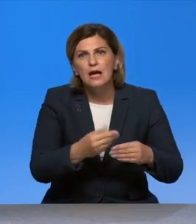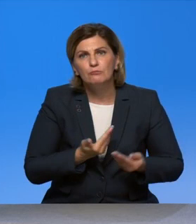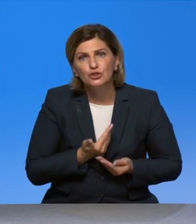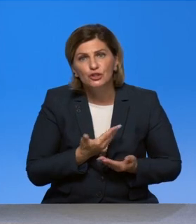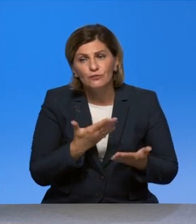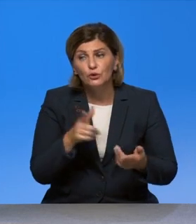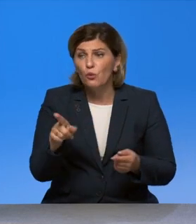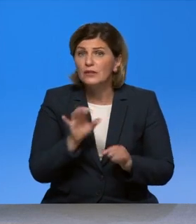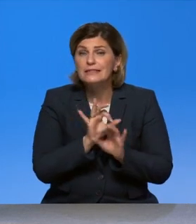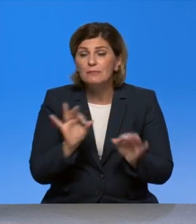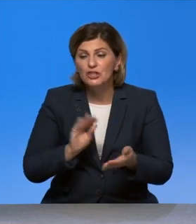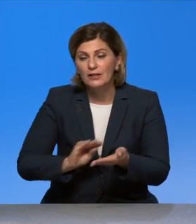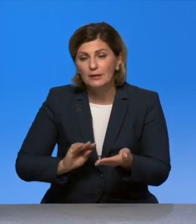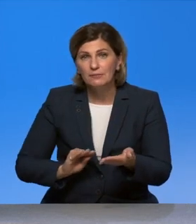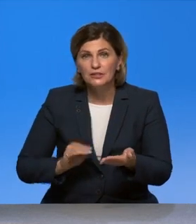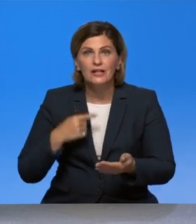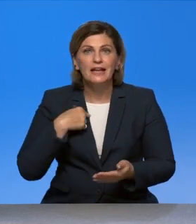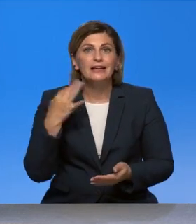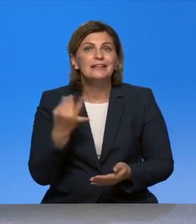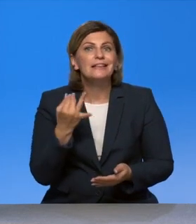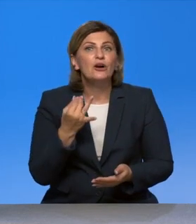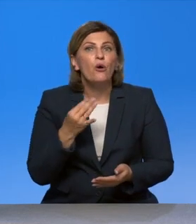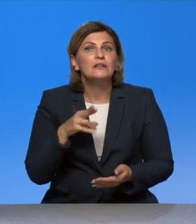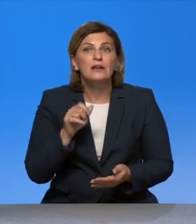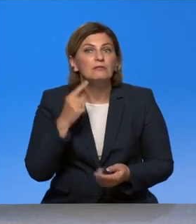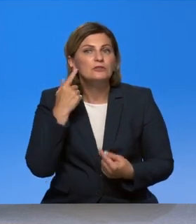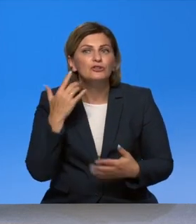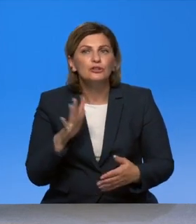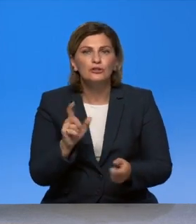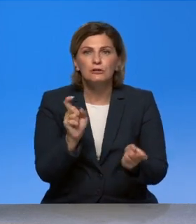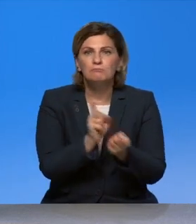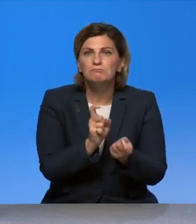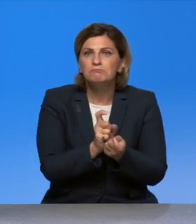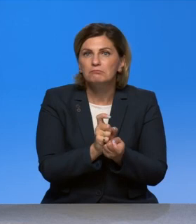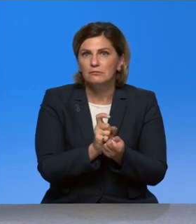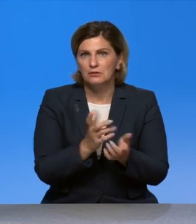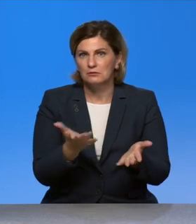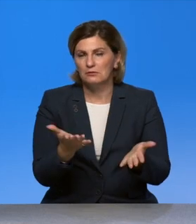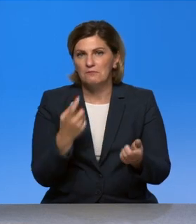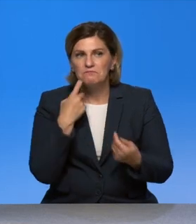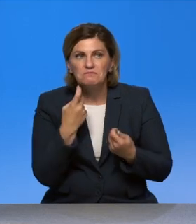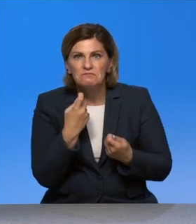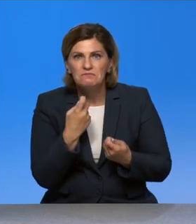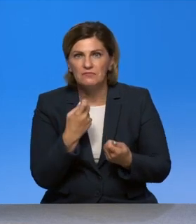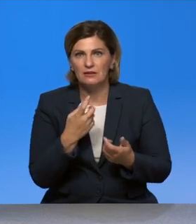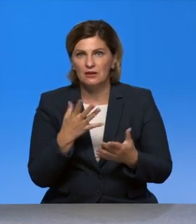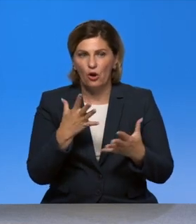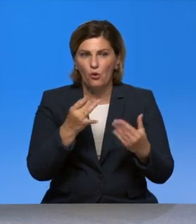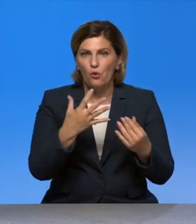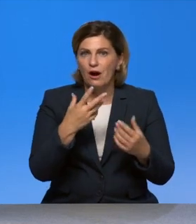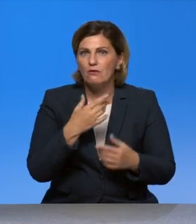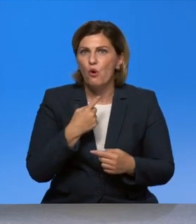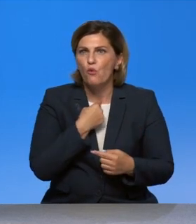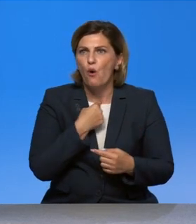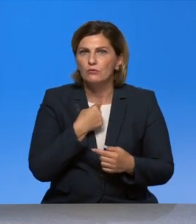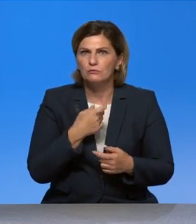хорошо описывал, вы знаете, говорит, никогда не слышал ни ругани, ни брани. Ни в семьях, нигде, ни у папуасов, никогда ни повышенного голоса.